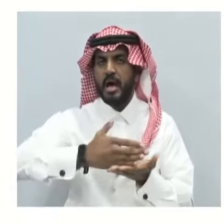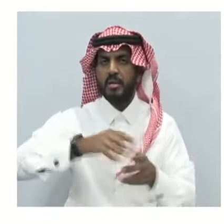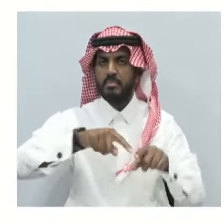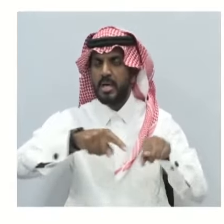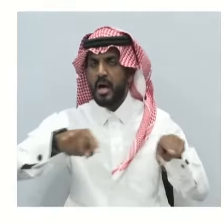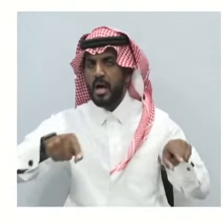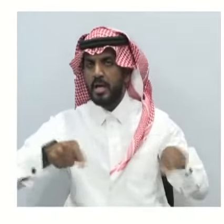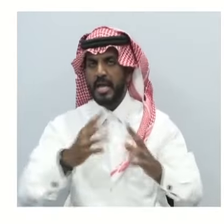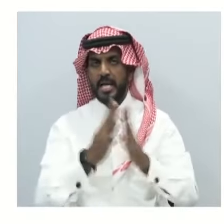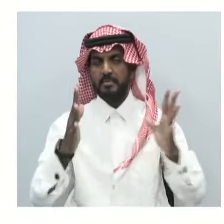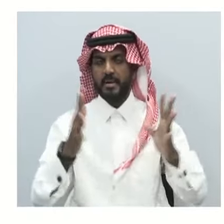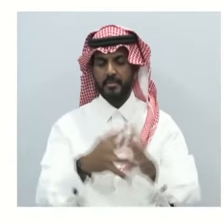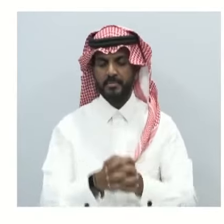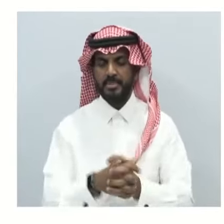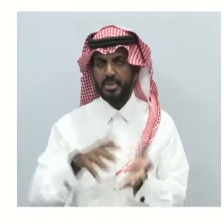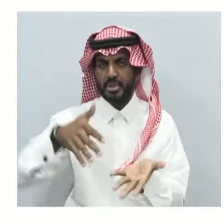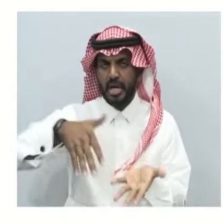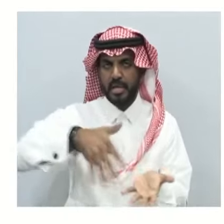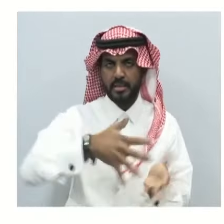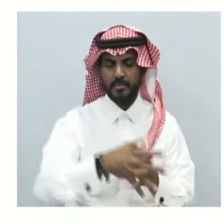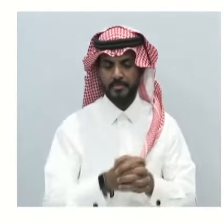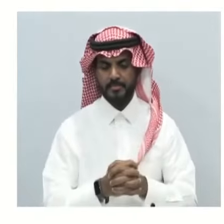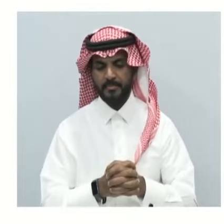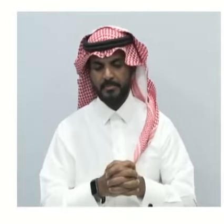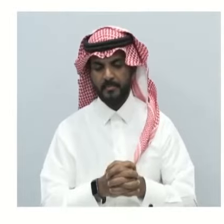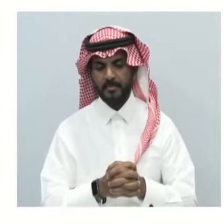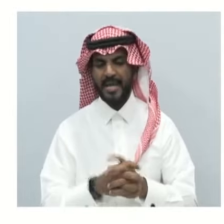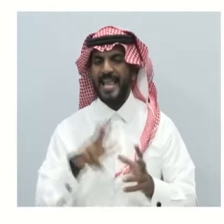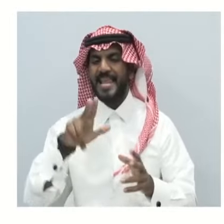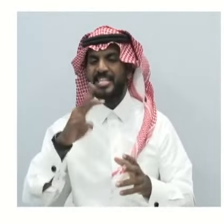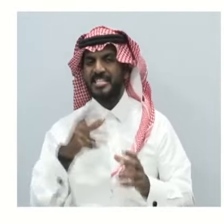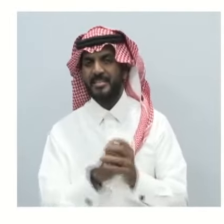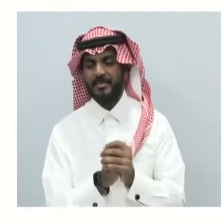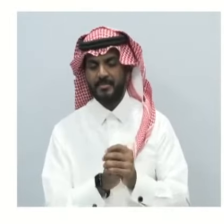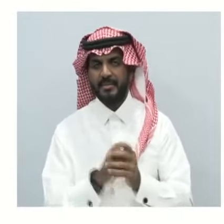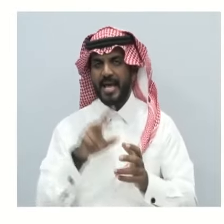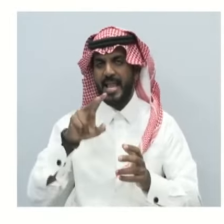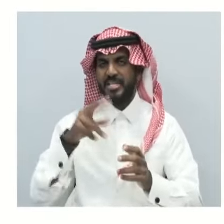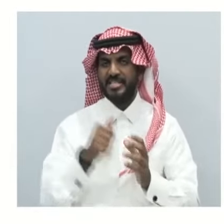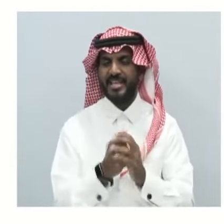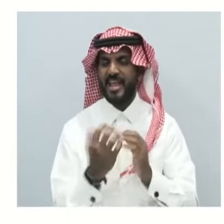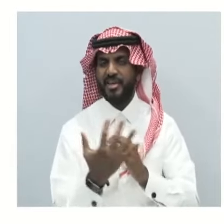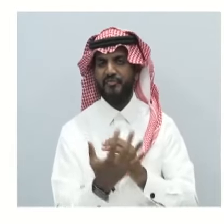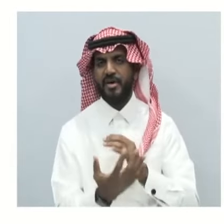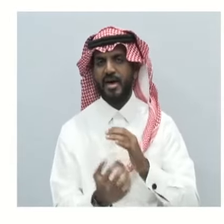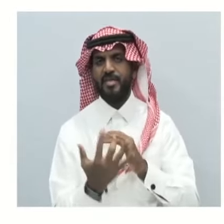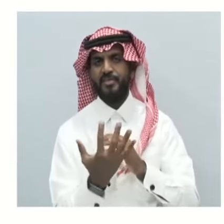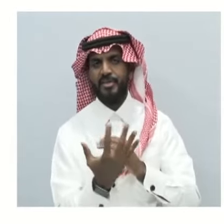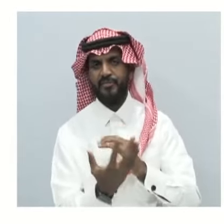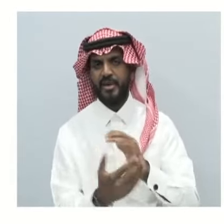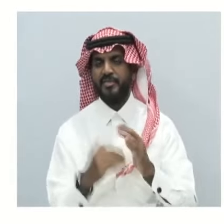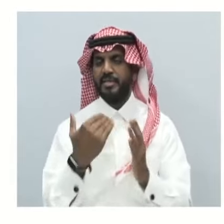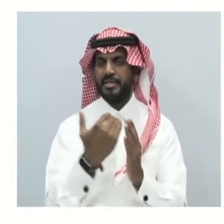اكبر من ذلك الشاطئ بينما الجذر سوف يكون اكثر انخفاضا